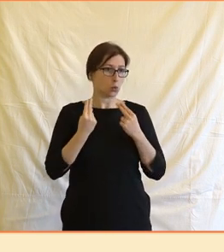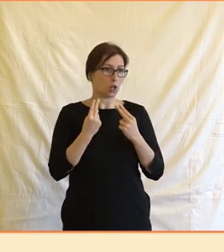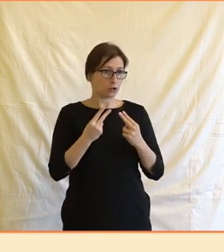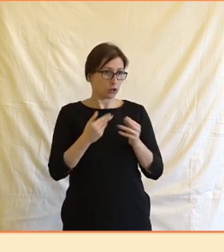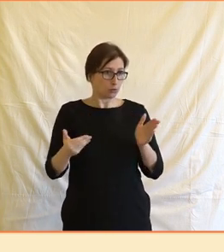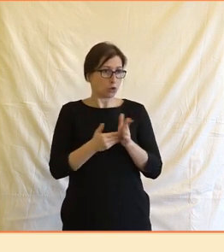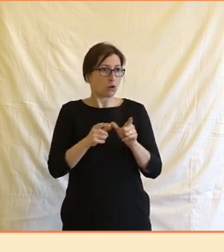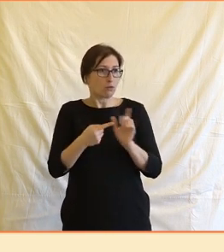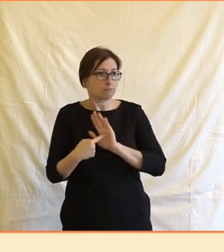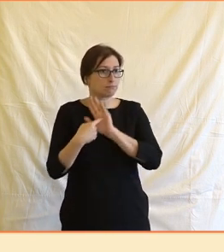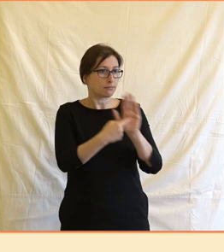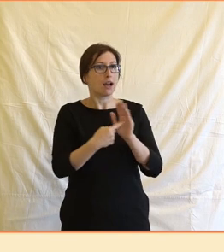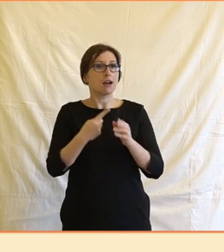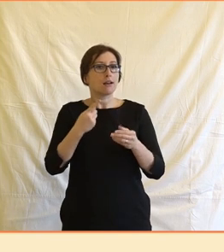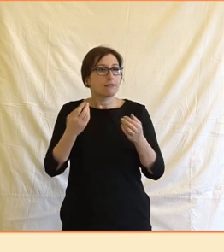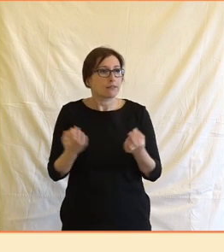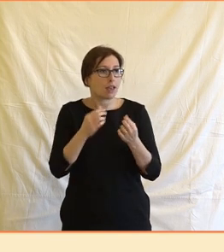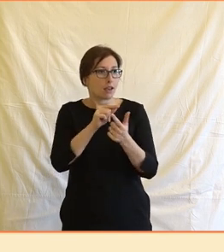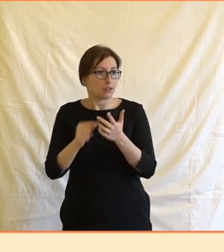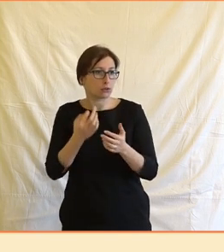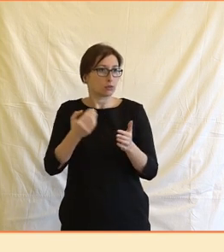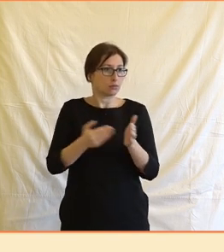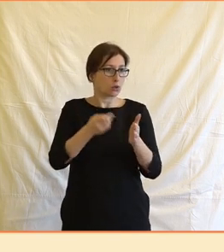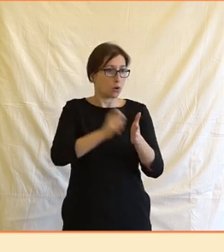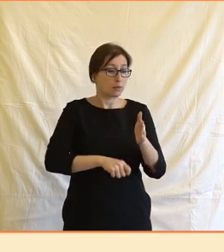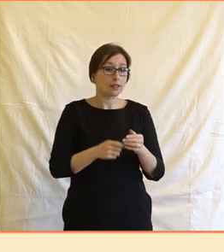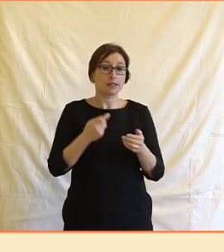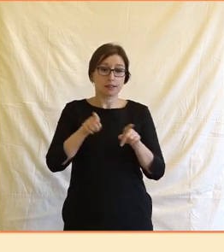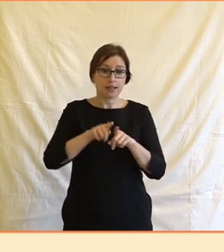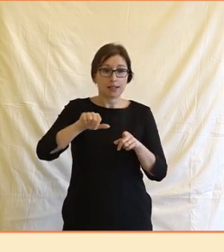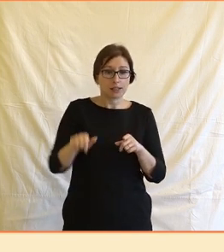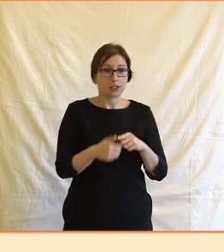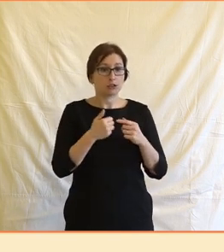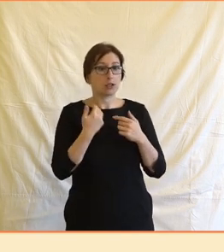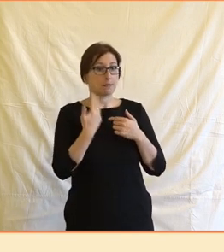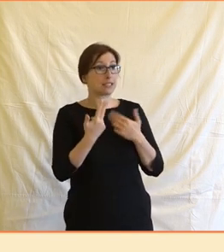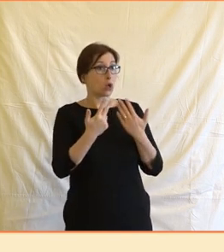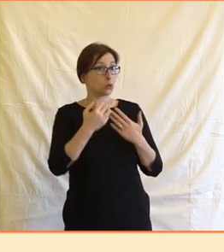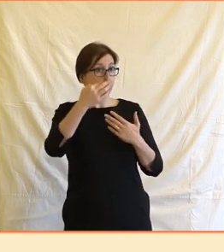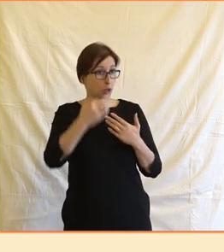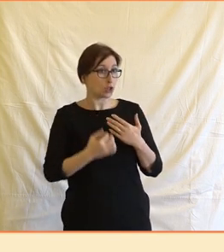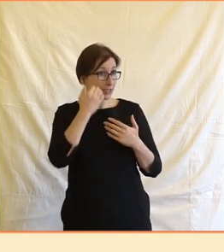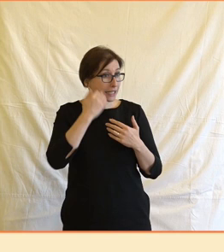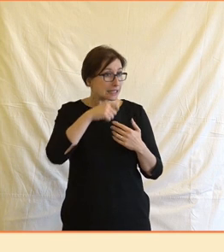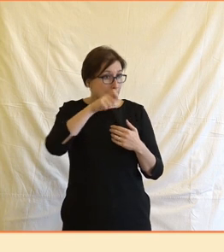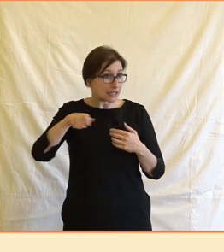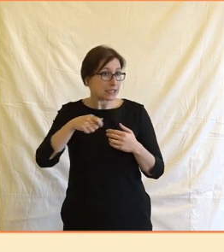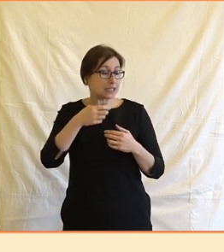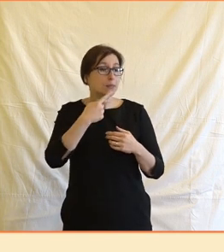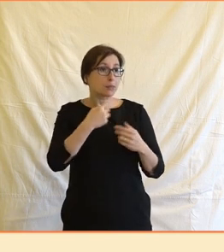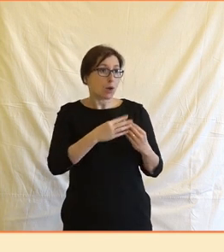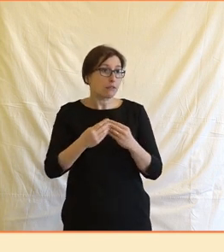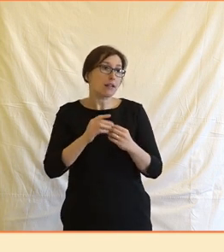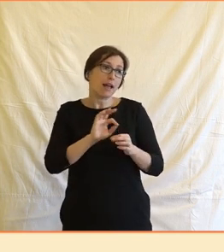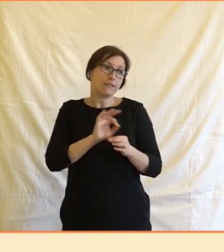přičemž celkem 58% respondentů ještě tvrdí, že by bylo ochotno přistoupit na